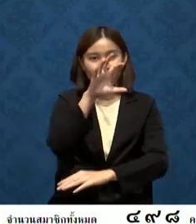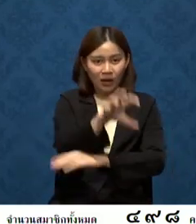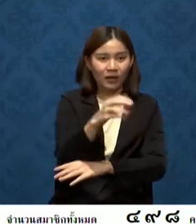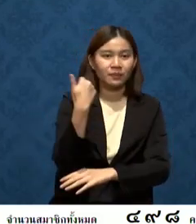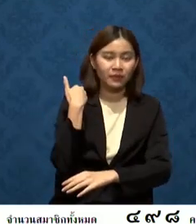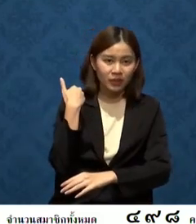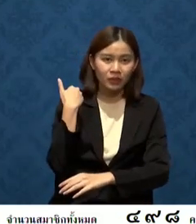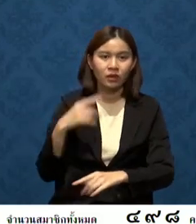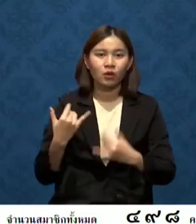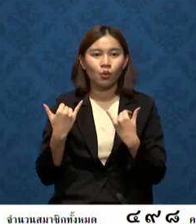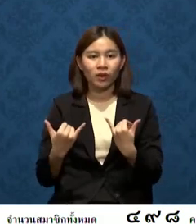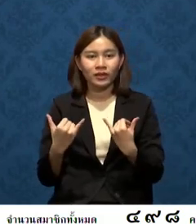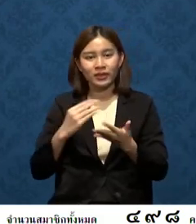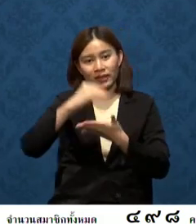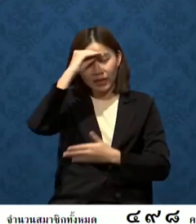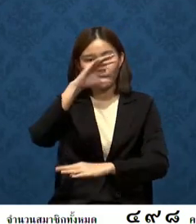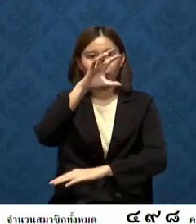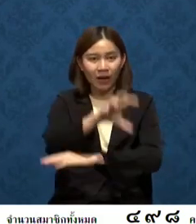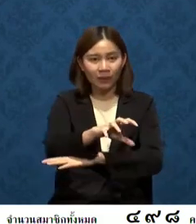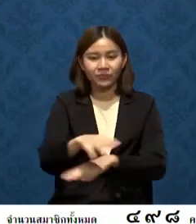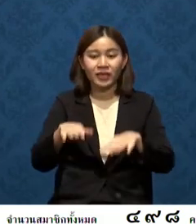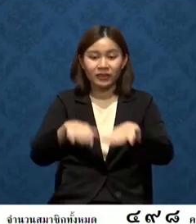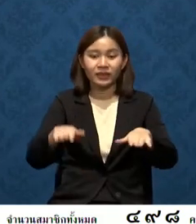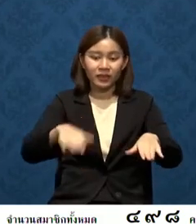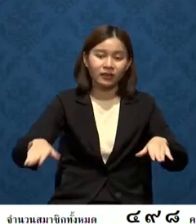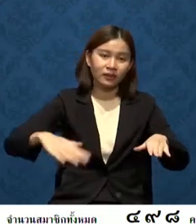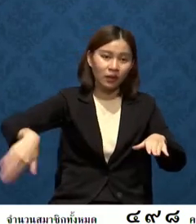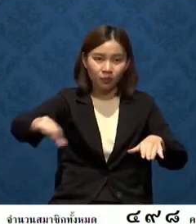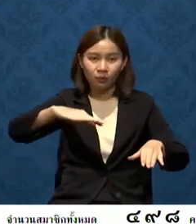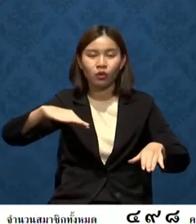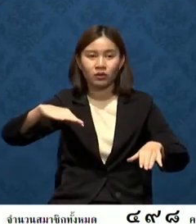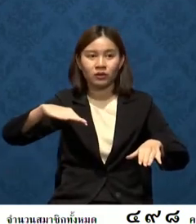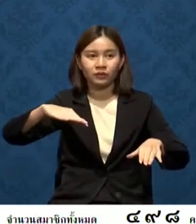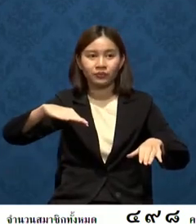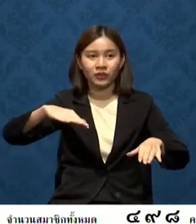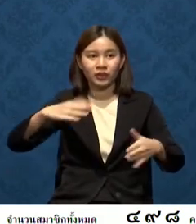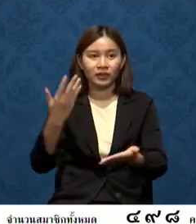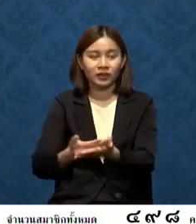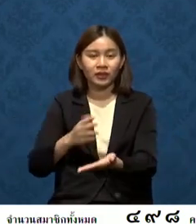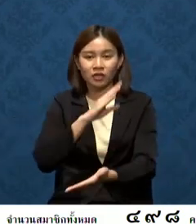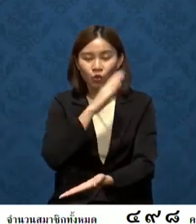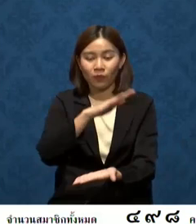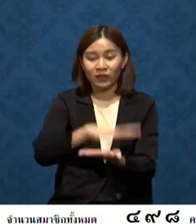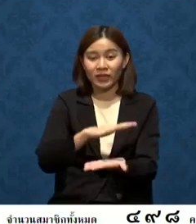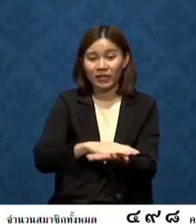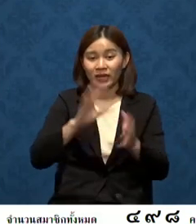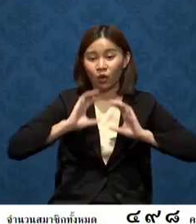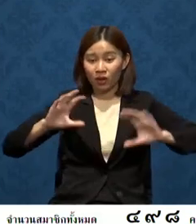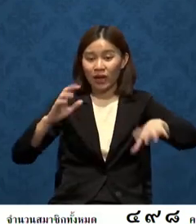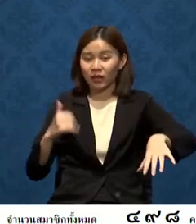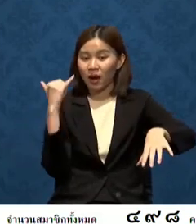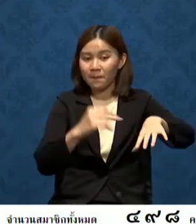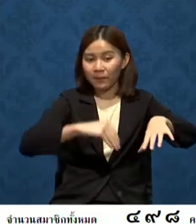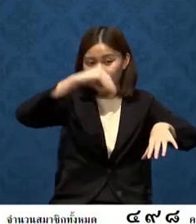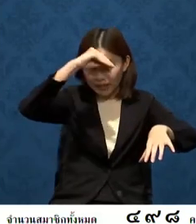วันนี้การศึกษาภาคบังคับเด็กทุกคนจะต้องได้รับเงินถ้าไปเรียนโรงเรียนของรัฐหรือโรงเรียน